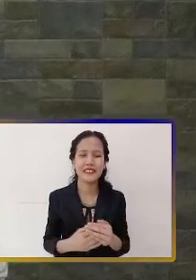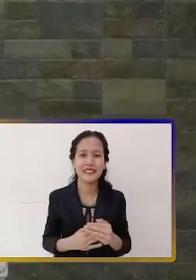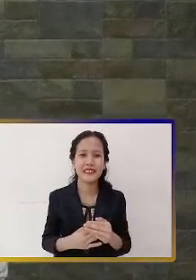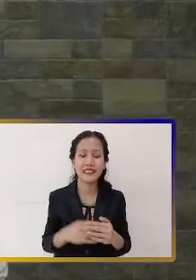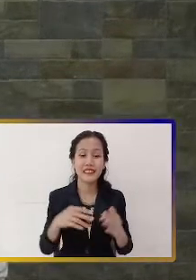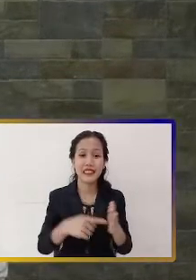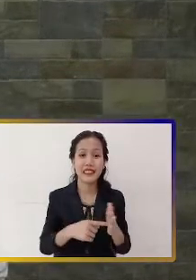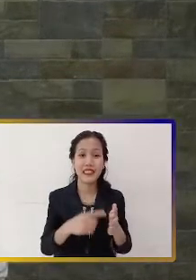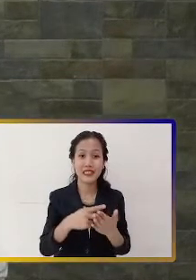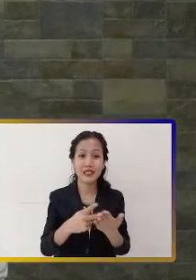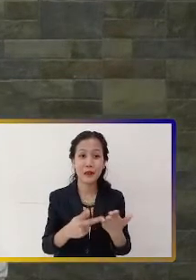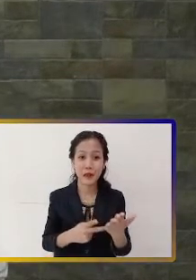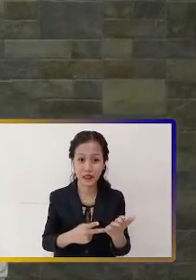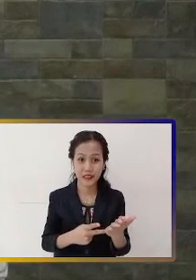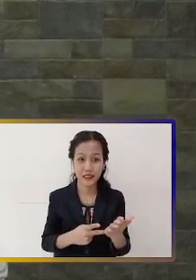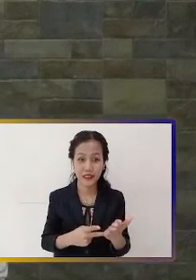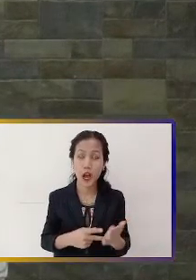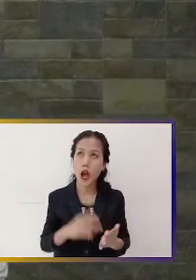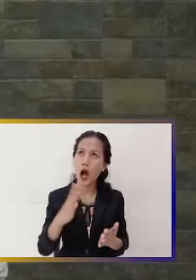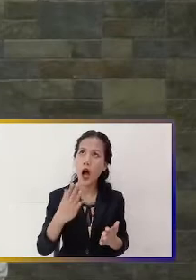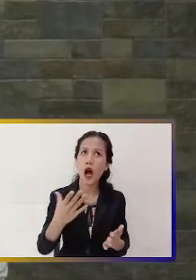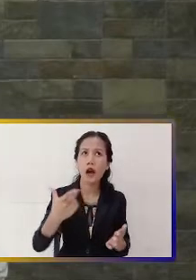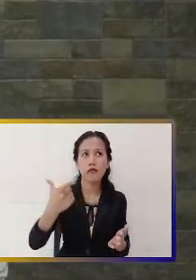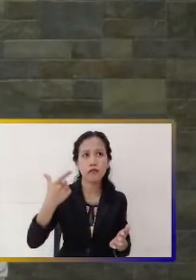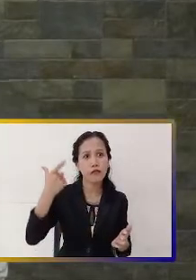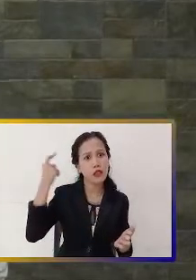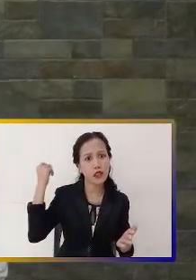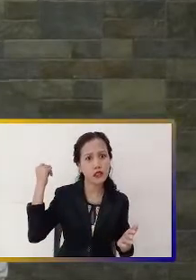Alam nyo, by the way, nung isang araw,